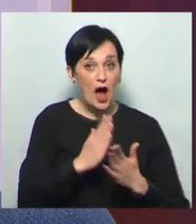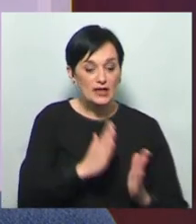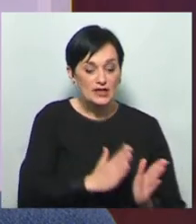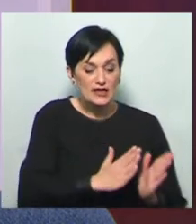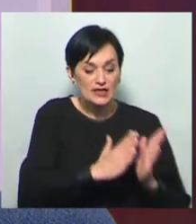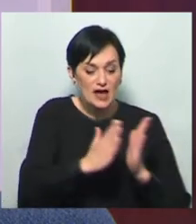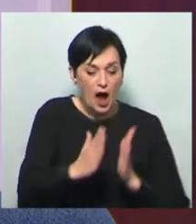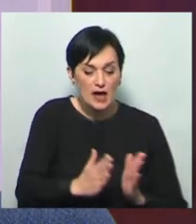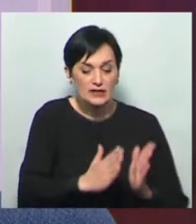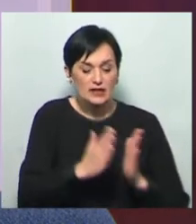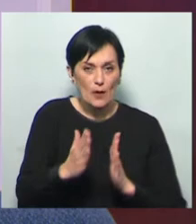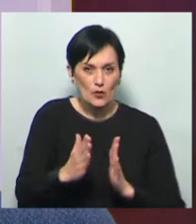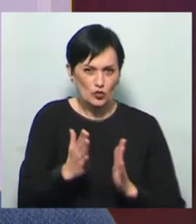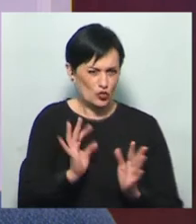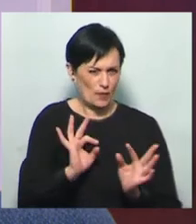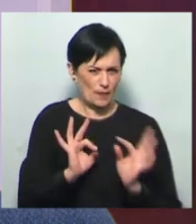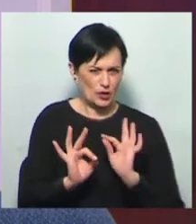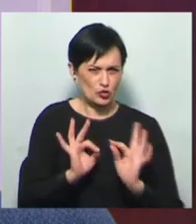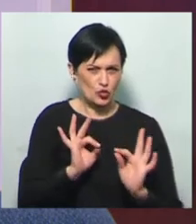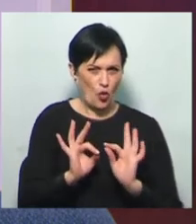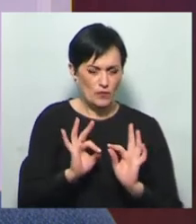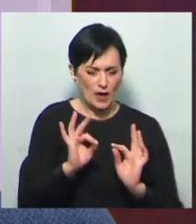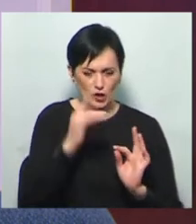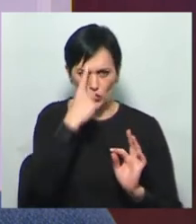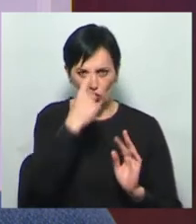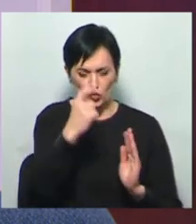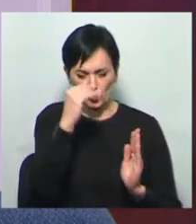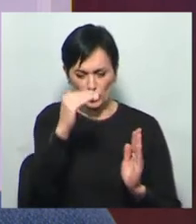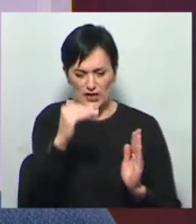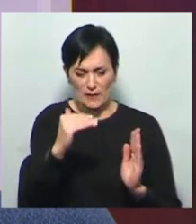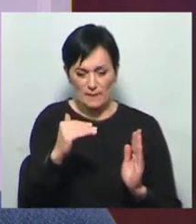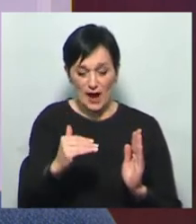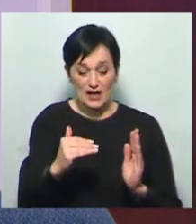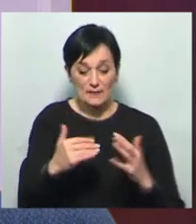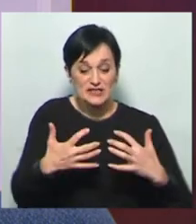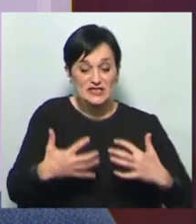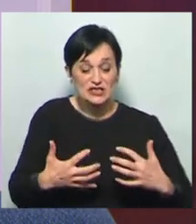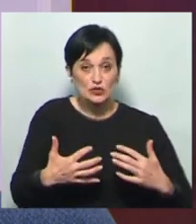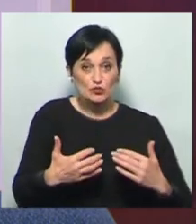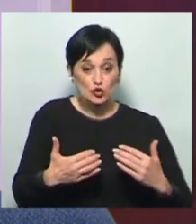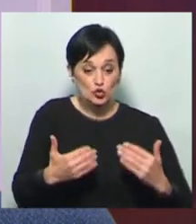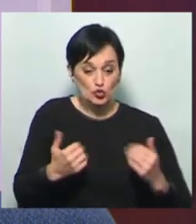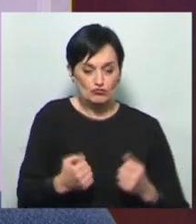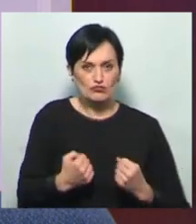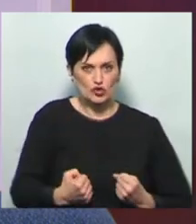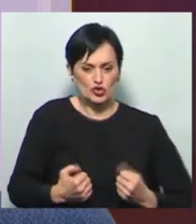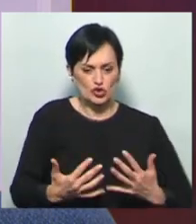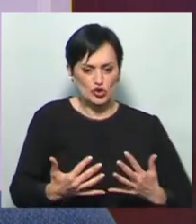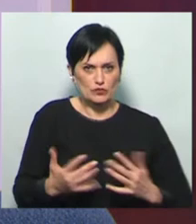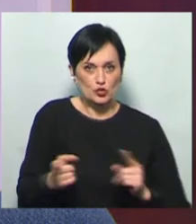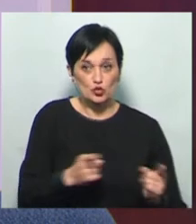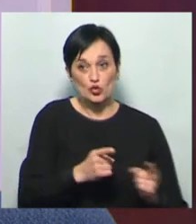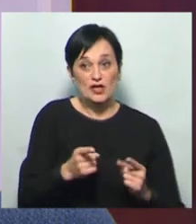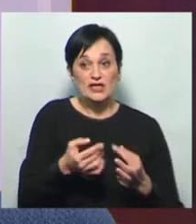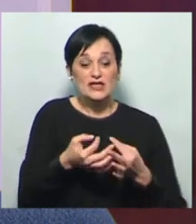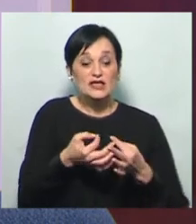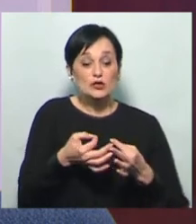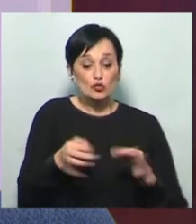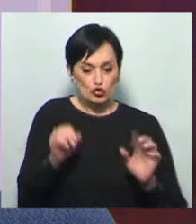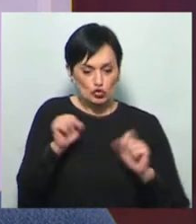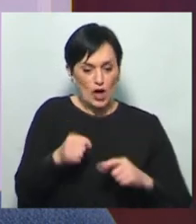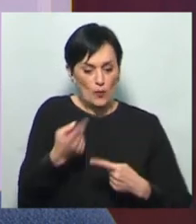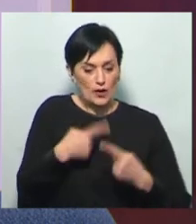მდგომარეობა პრაქტიკულად ნორმალურ პარამეტრებსა და სიმსუქნეს შორის, ანუ როდესაც ჩვენ თავისუფლად შეგვიძლია დაუბრუნდეთ